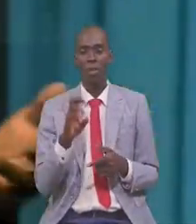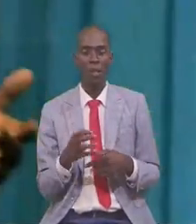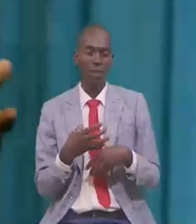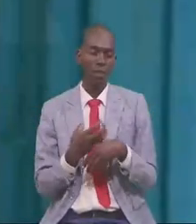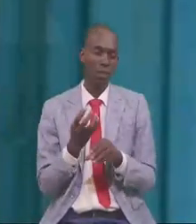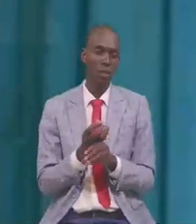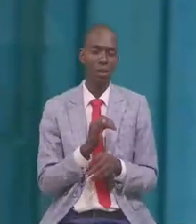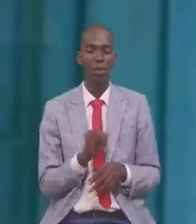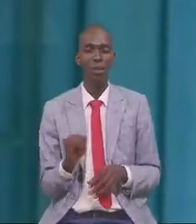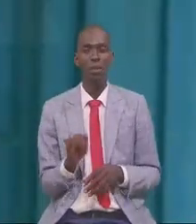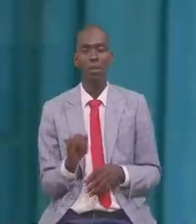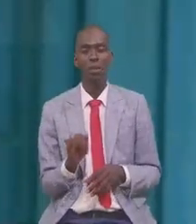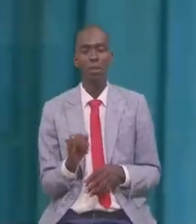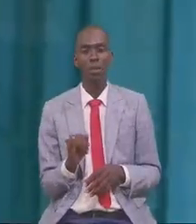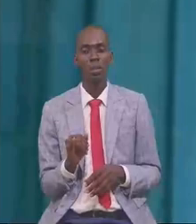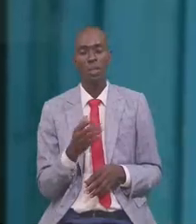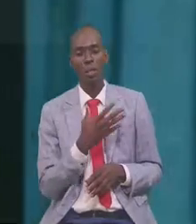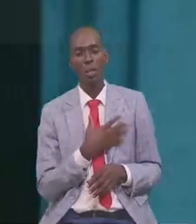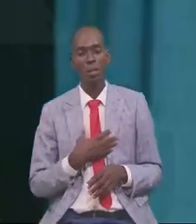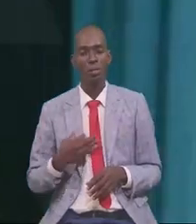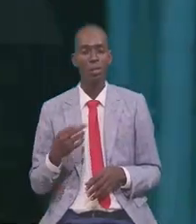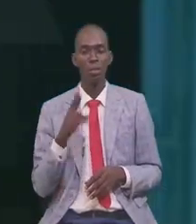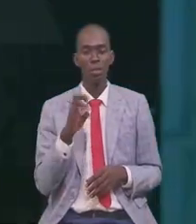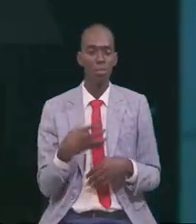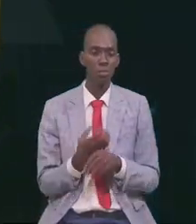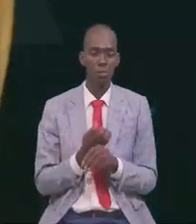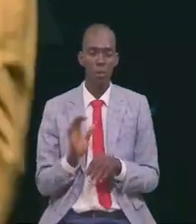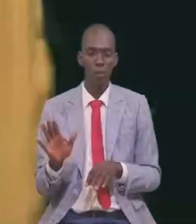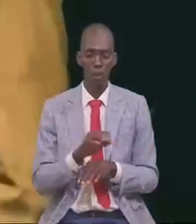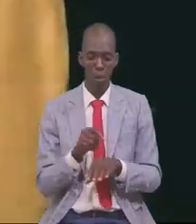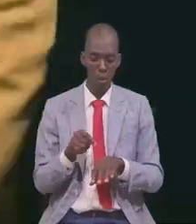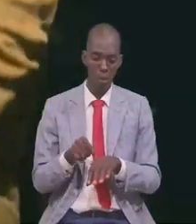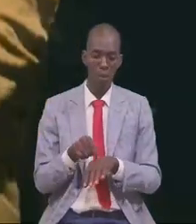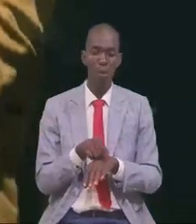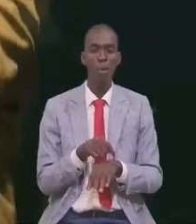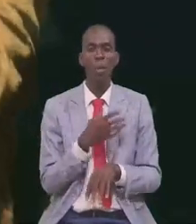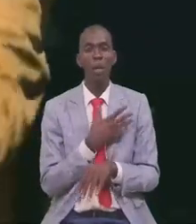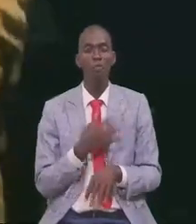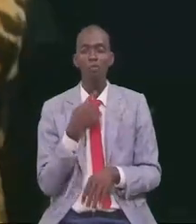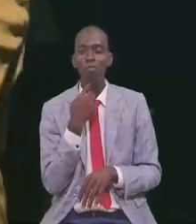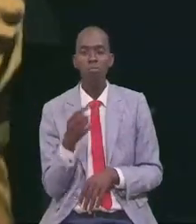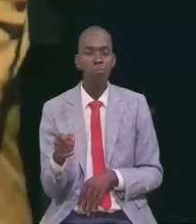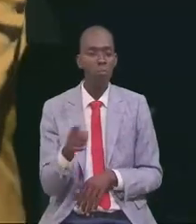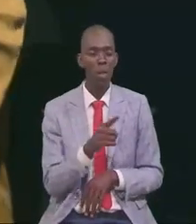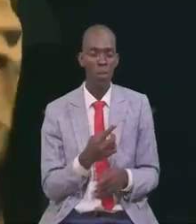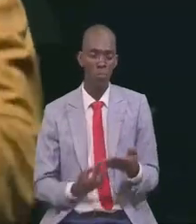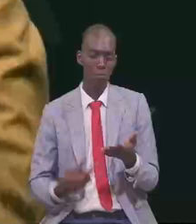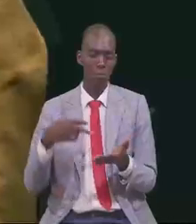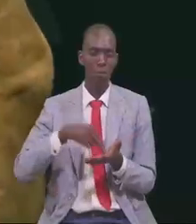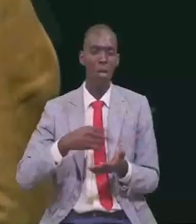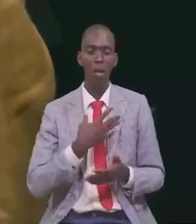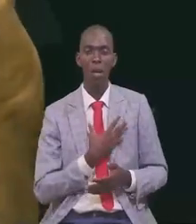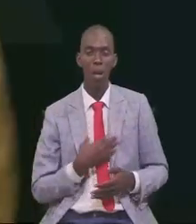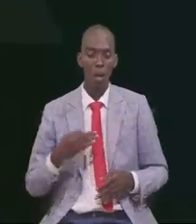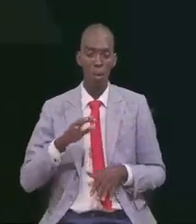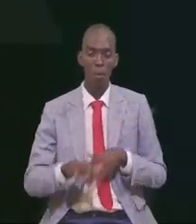recréer leur jointure, recréer leurs os et leur dire, levez-vous et marchez, c'est facile.